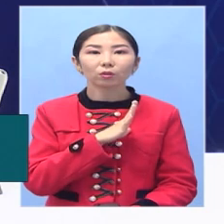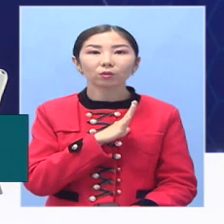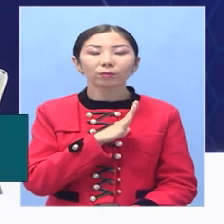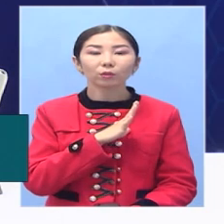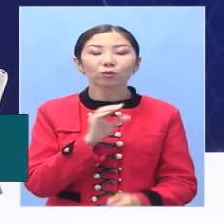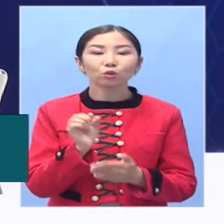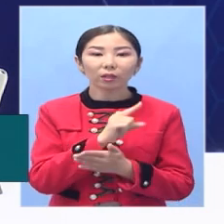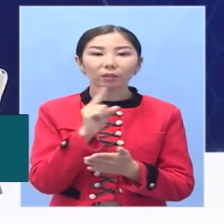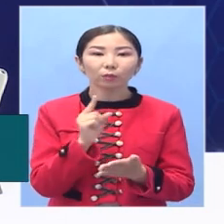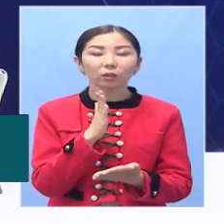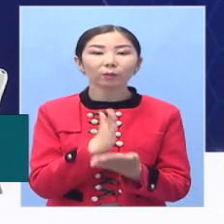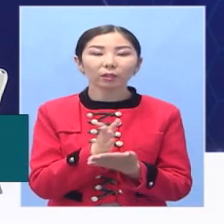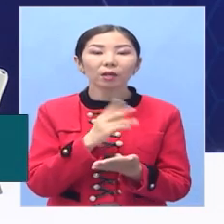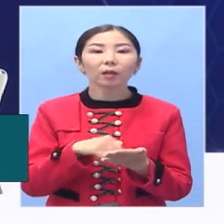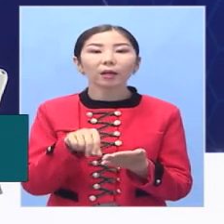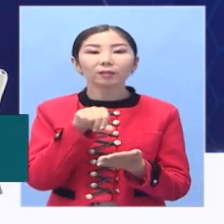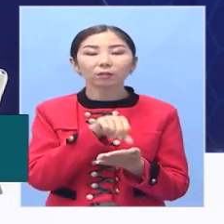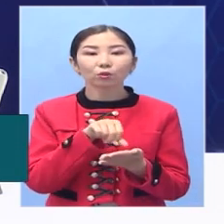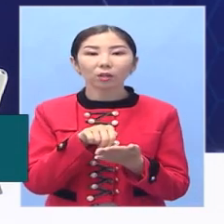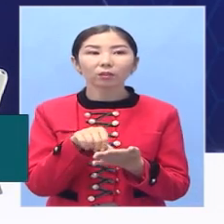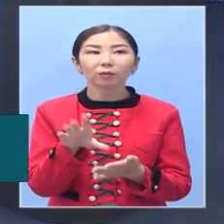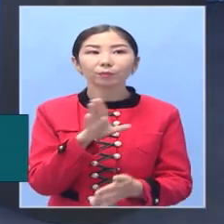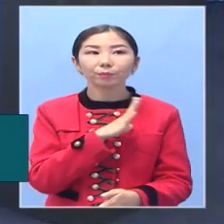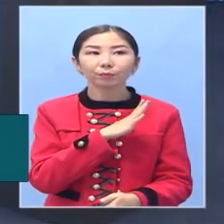болот. Буган катышты эмне айтасыз?